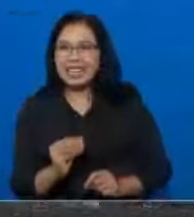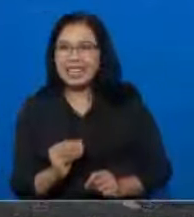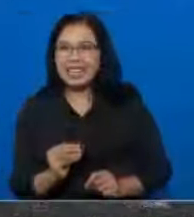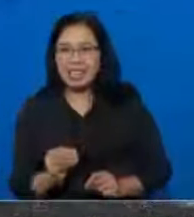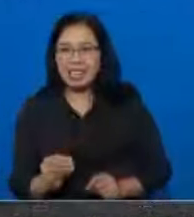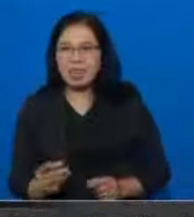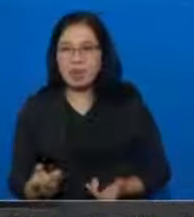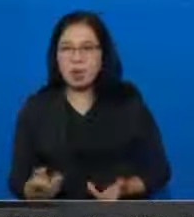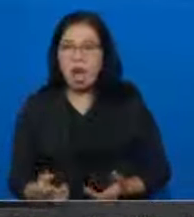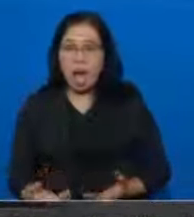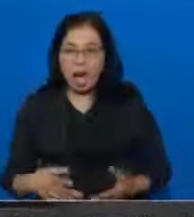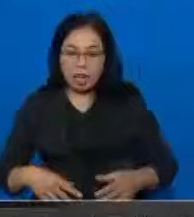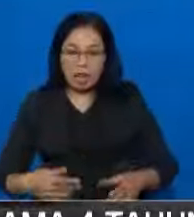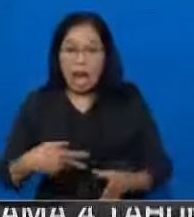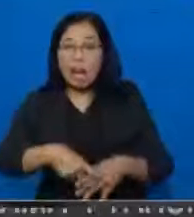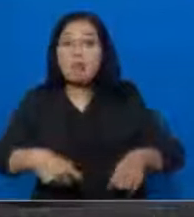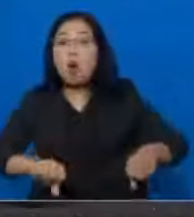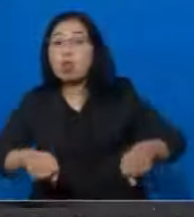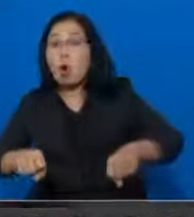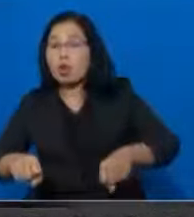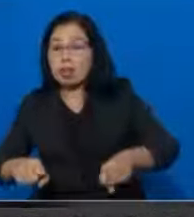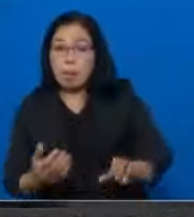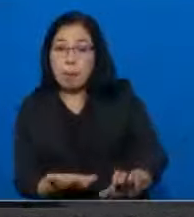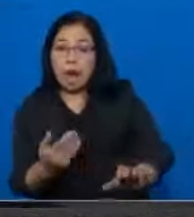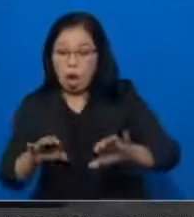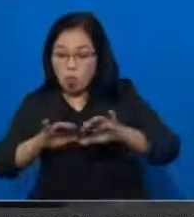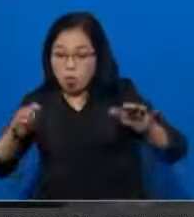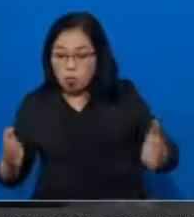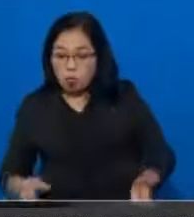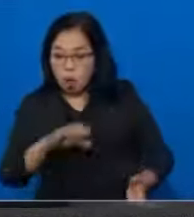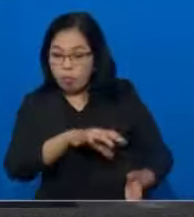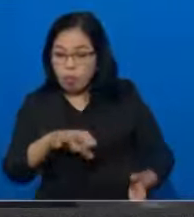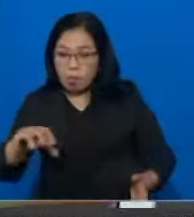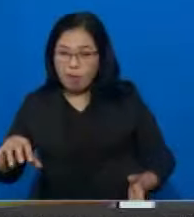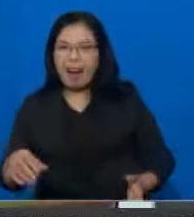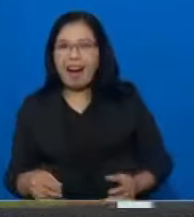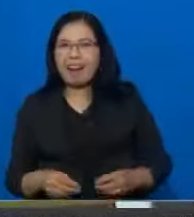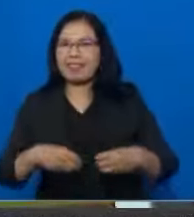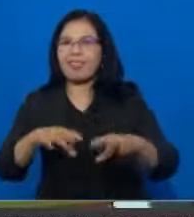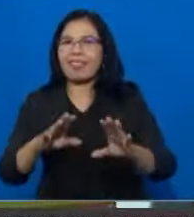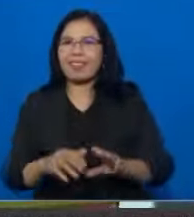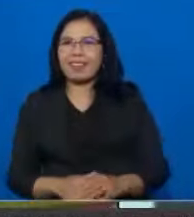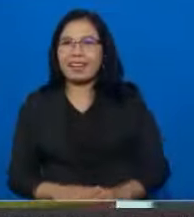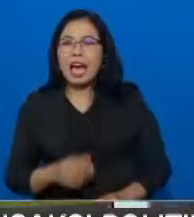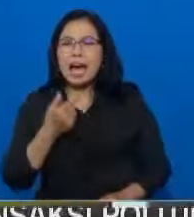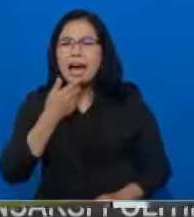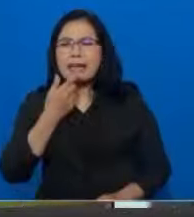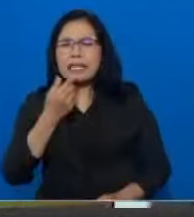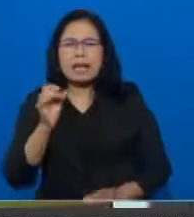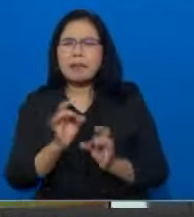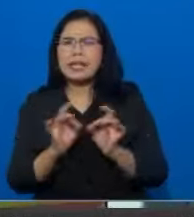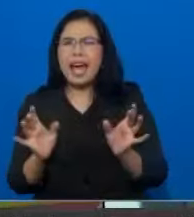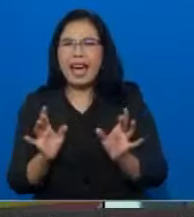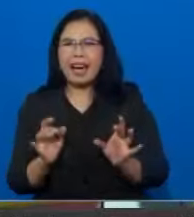motor lengkap dengan gerobak yang telah dimodifikasi di bagian kursi penumpang. Rasanya beda aja.